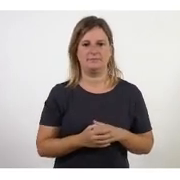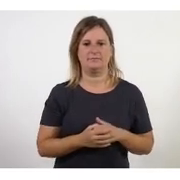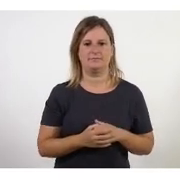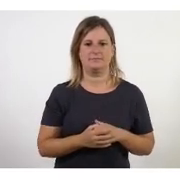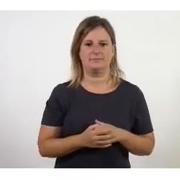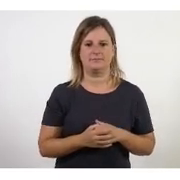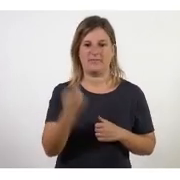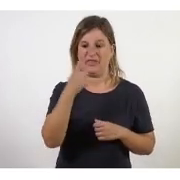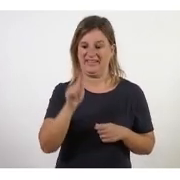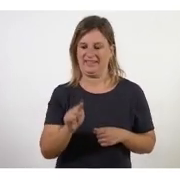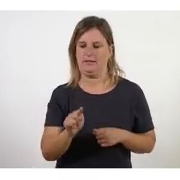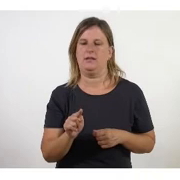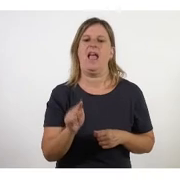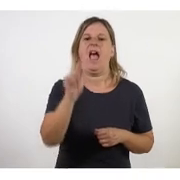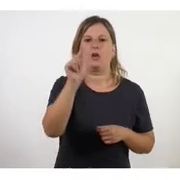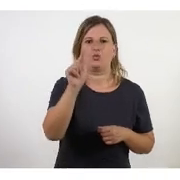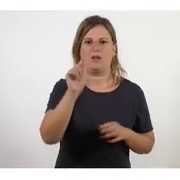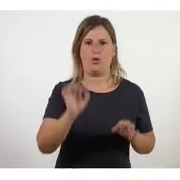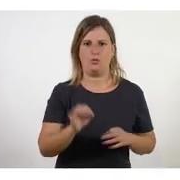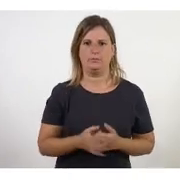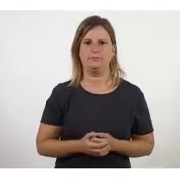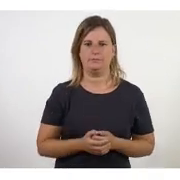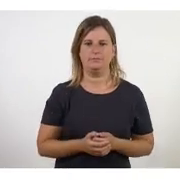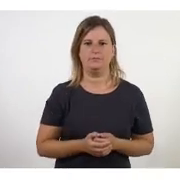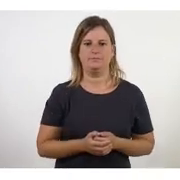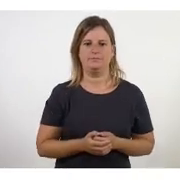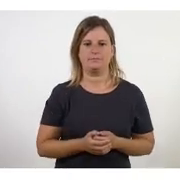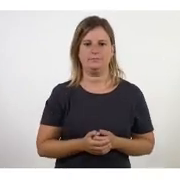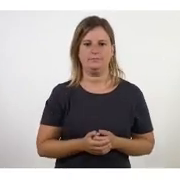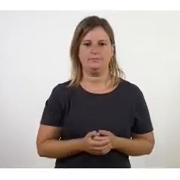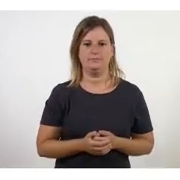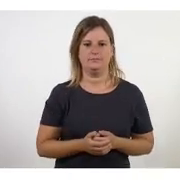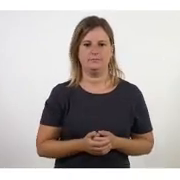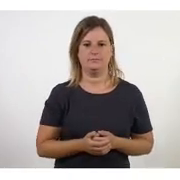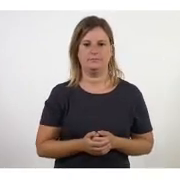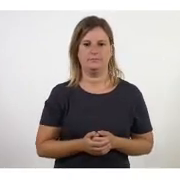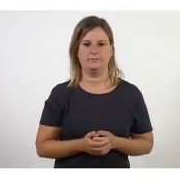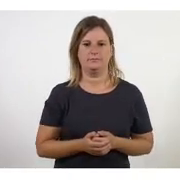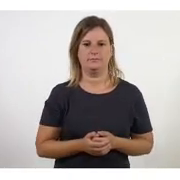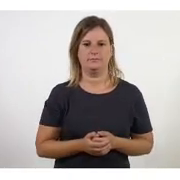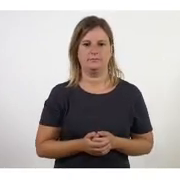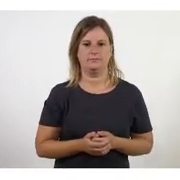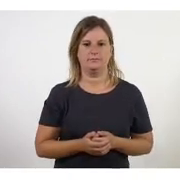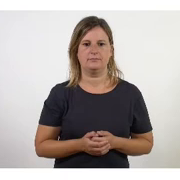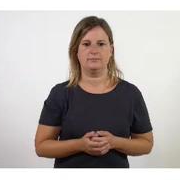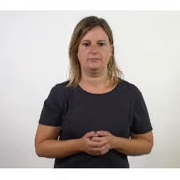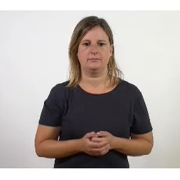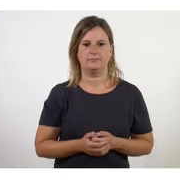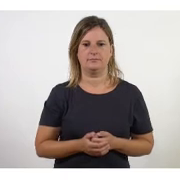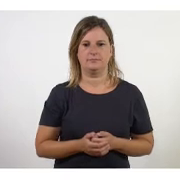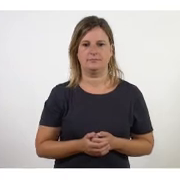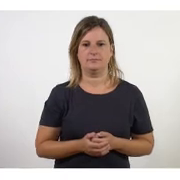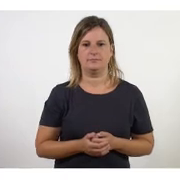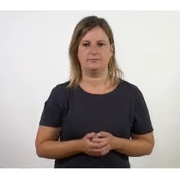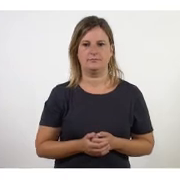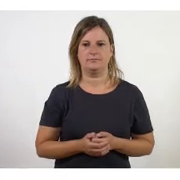Toco amb el dit, l'aguanto i la desplaço. Ara se m'està solapant, però jo ara, tocant, que